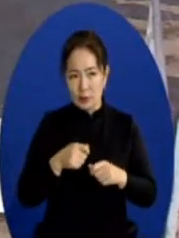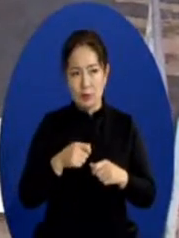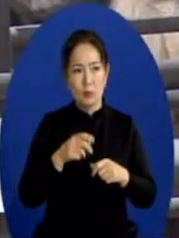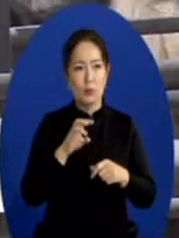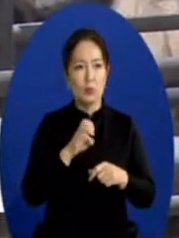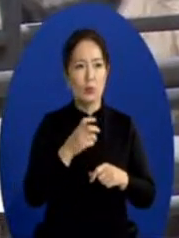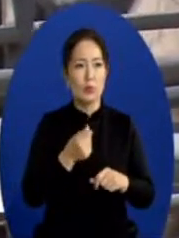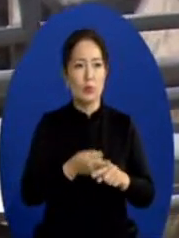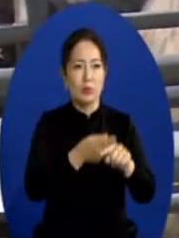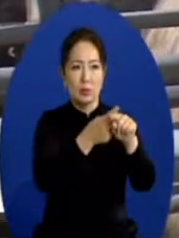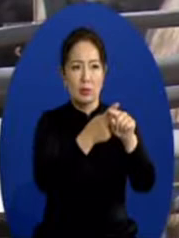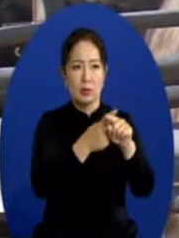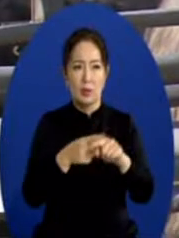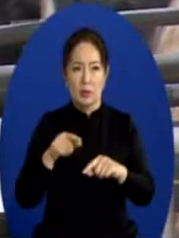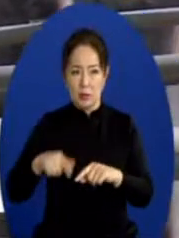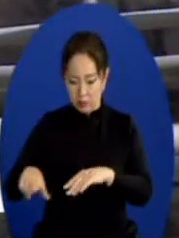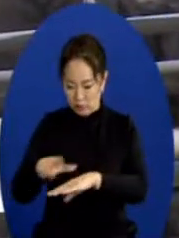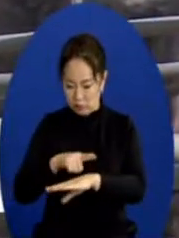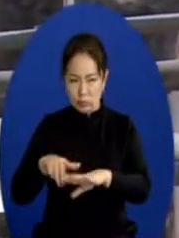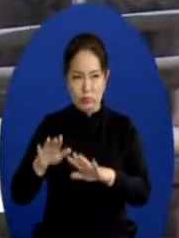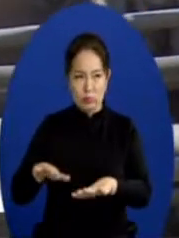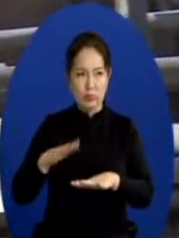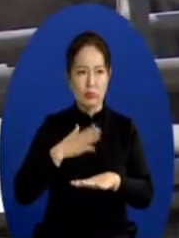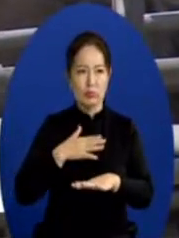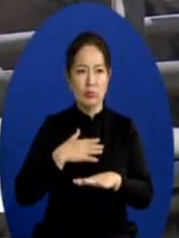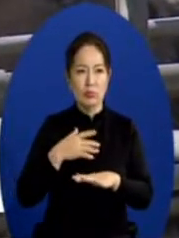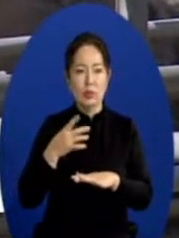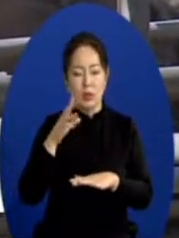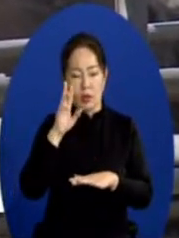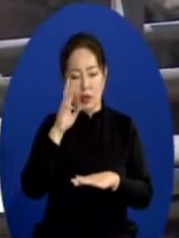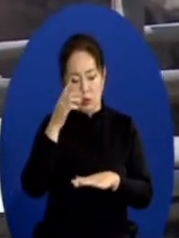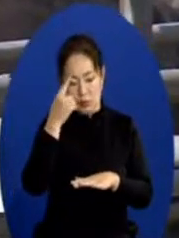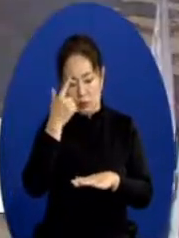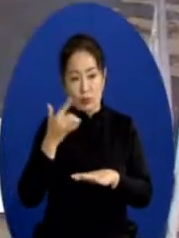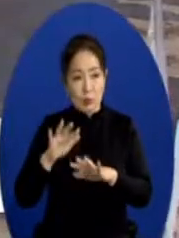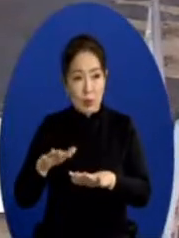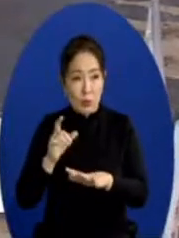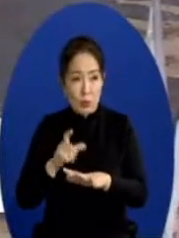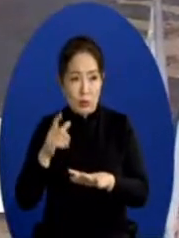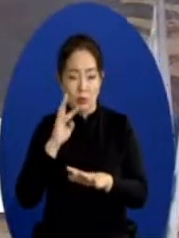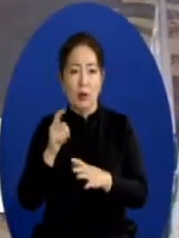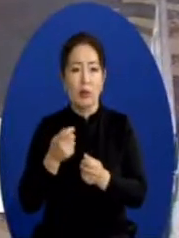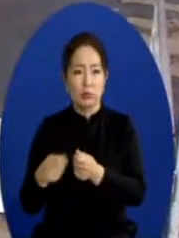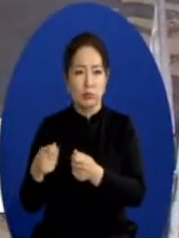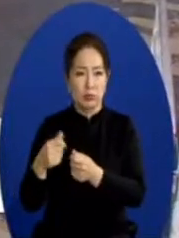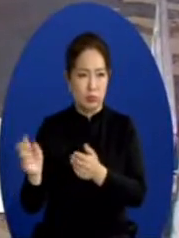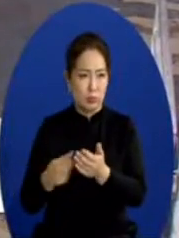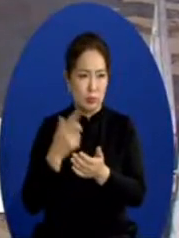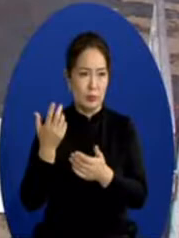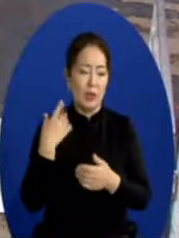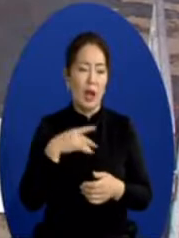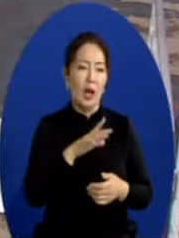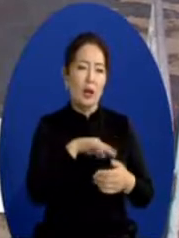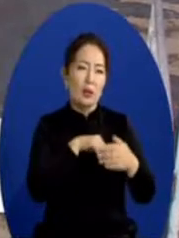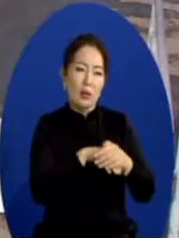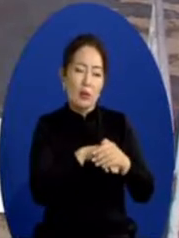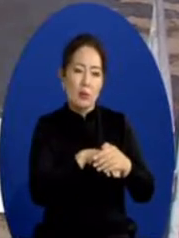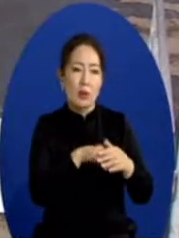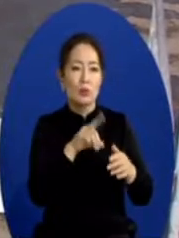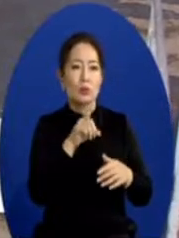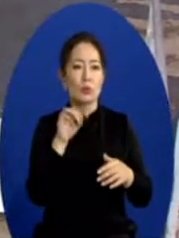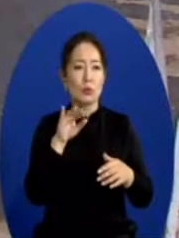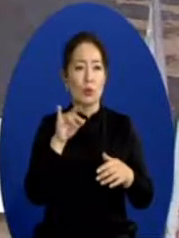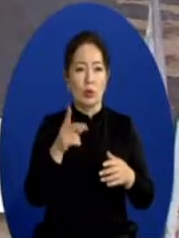хүрэхээс гадна нийслэл суурин газрын иргэдийн махны нөөцийг хангалттай бүрдүүлэх шаардлага үүсэж байгаа юм. Агро нэгтгэл тэрэг компани гэхэд өнгөрсөн жил нөөцийн маханд 100